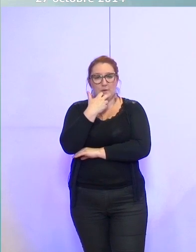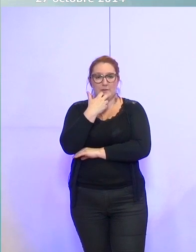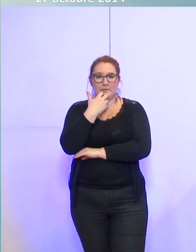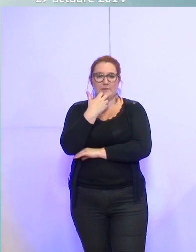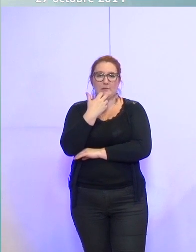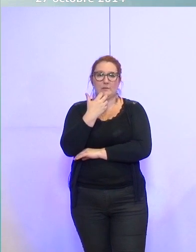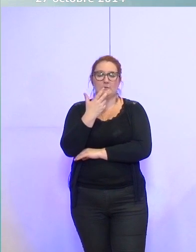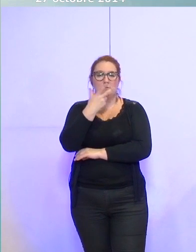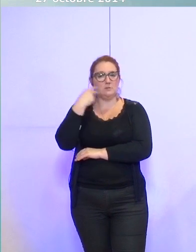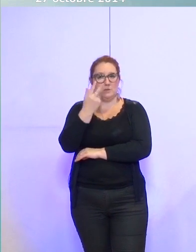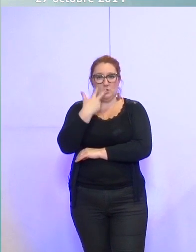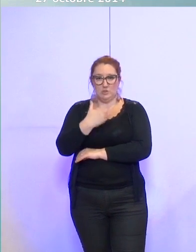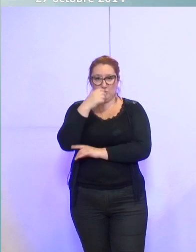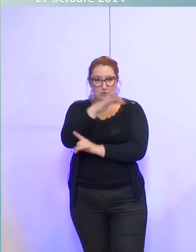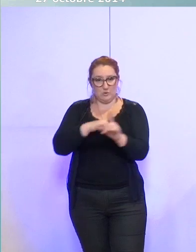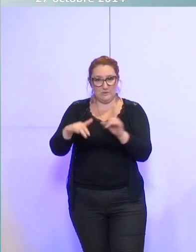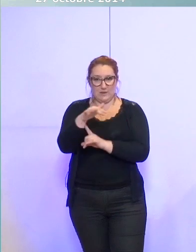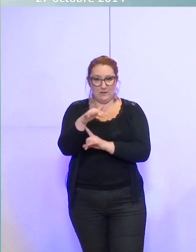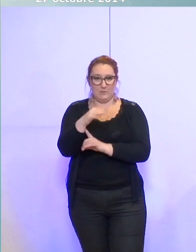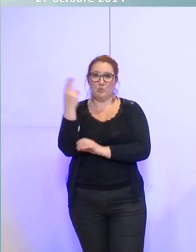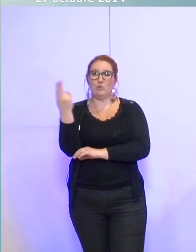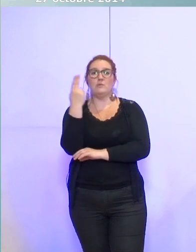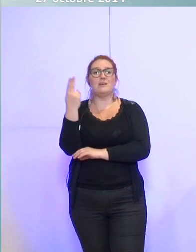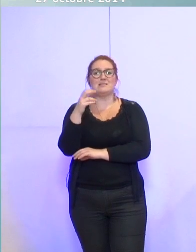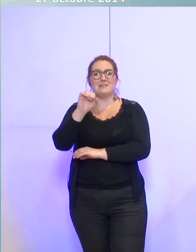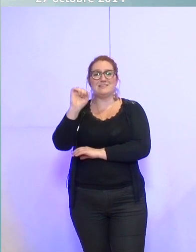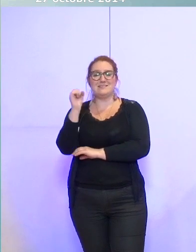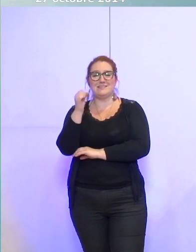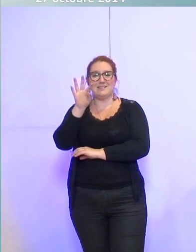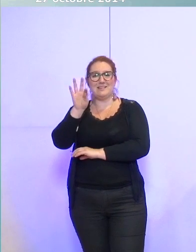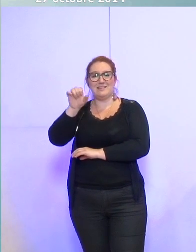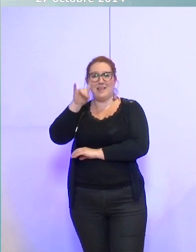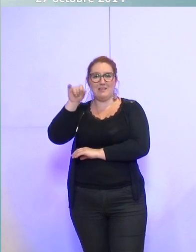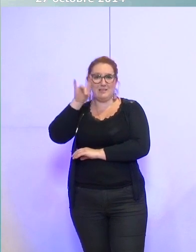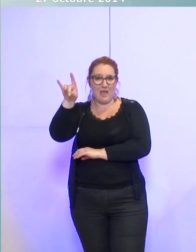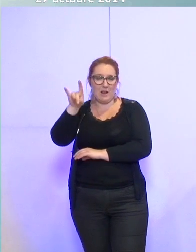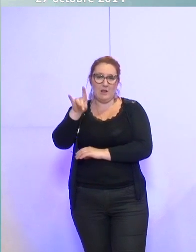l'Université Stendhal, porteur du projet de la Maison de la Création, et de